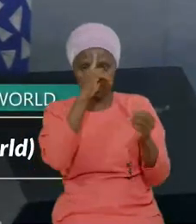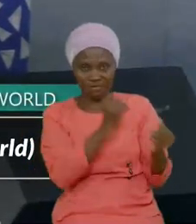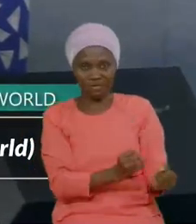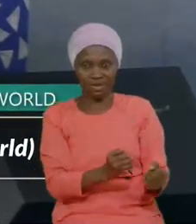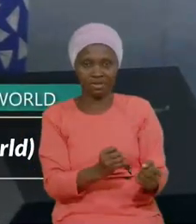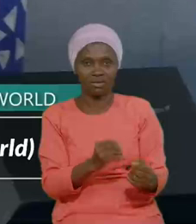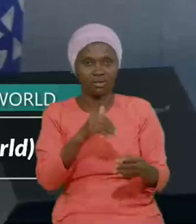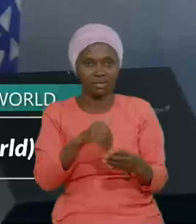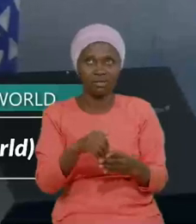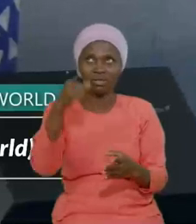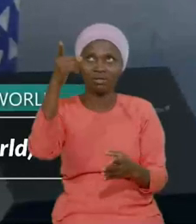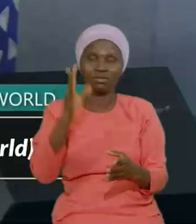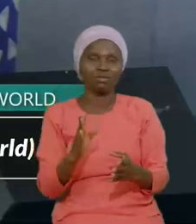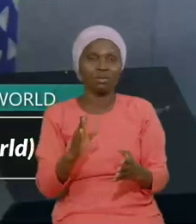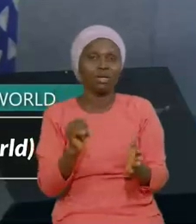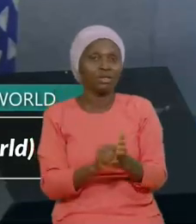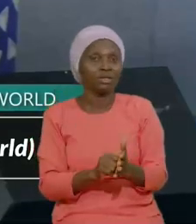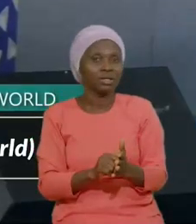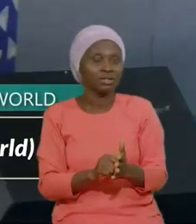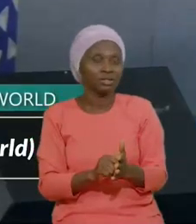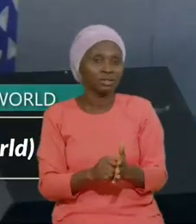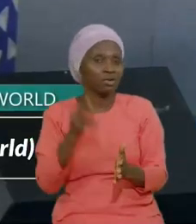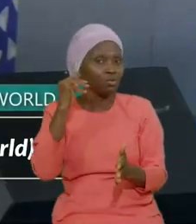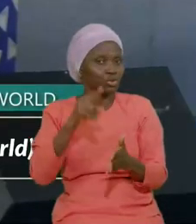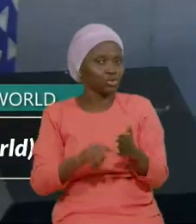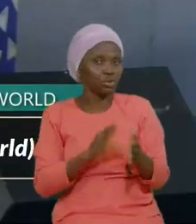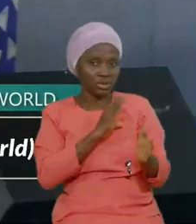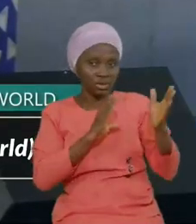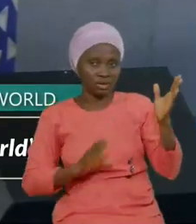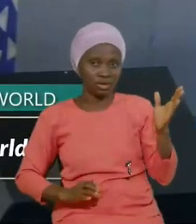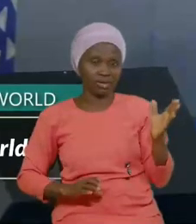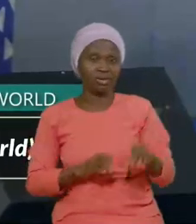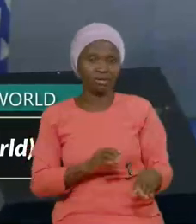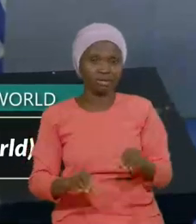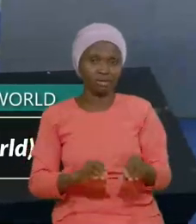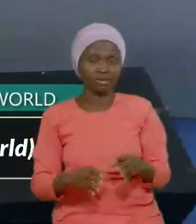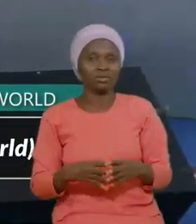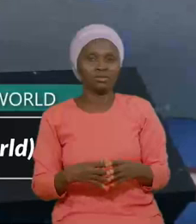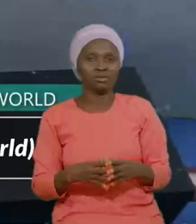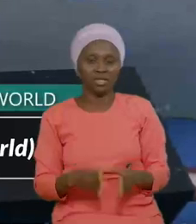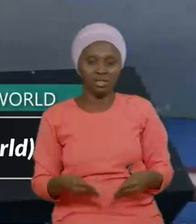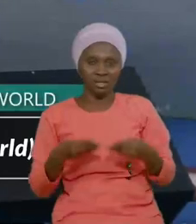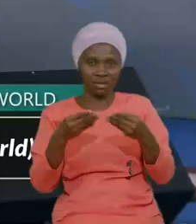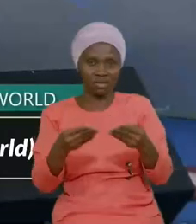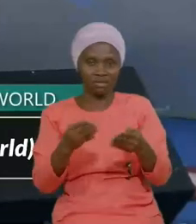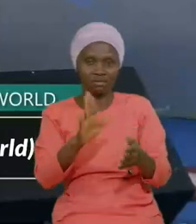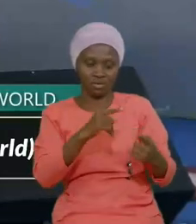Premièrement, donner avec foi en Dieu. C'est ce que Christ a fait.